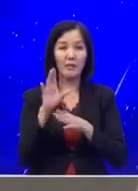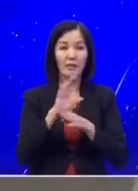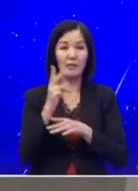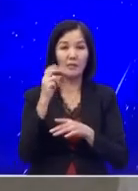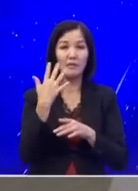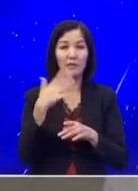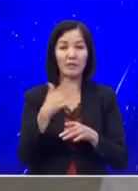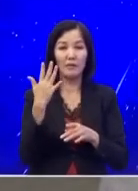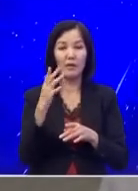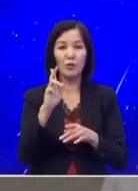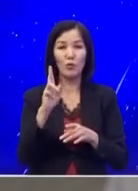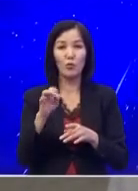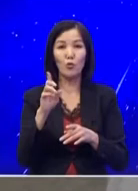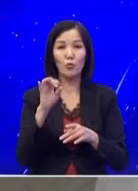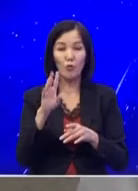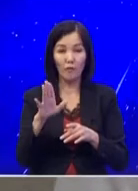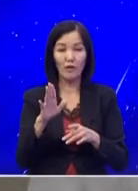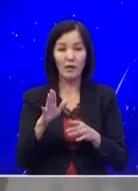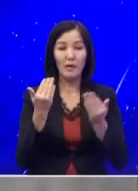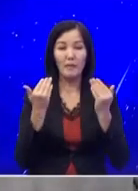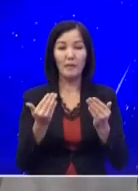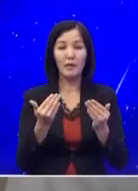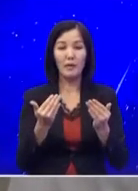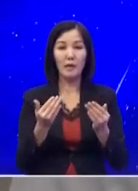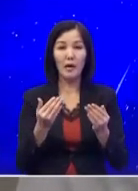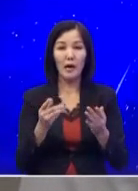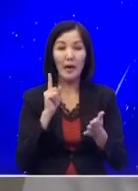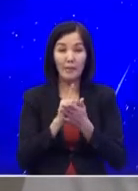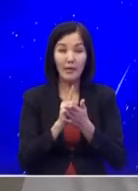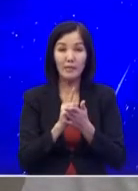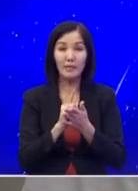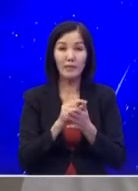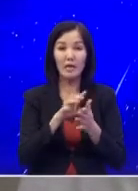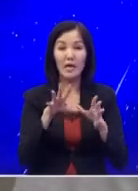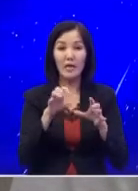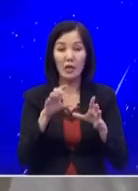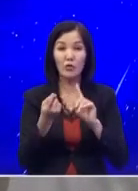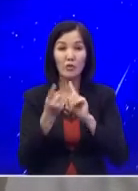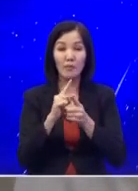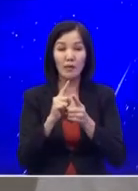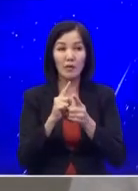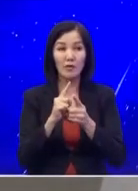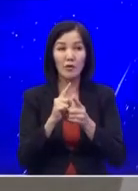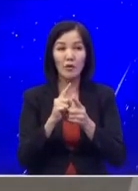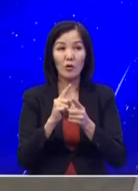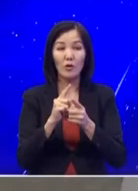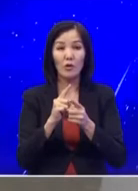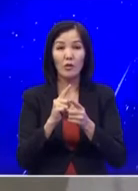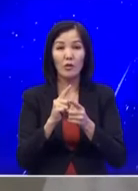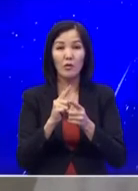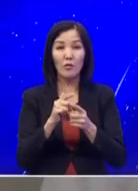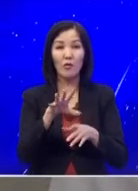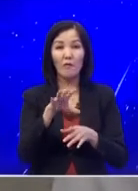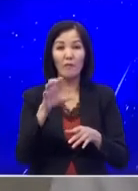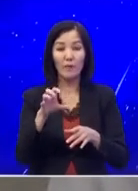255 кубов. Мы вынуждены были заменить этот насос тем, что он стал меньше качать